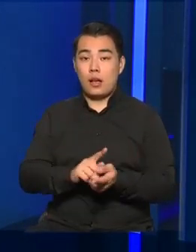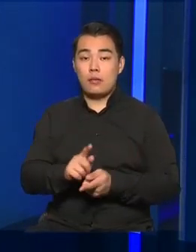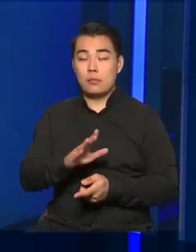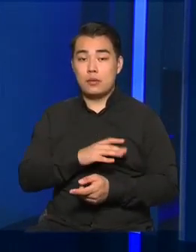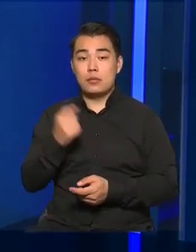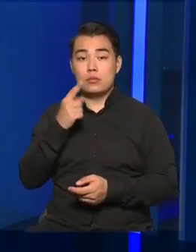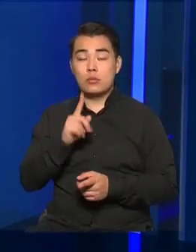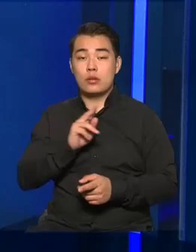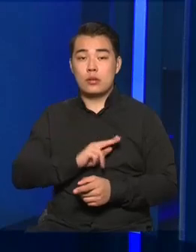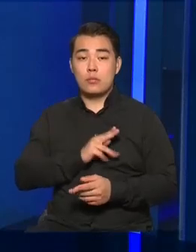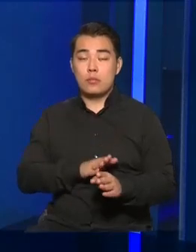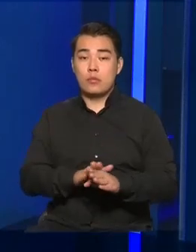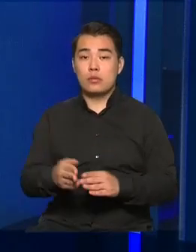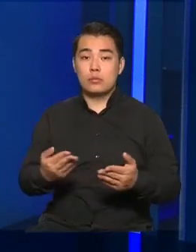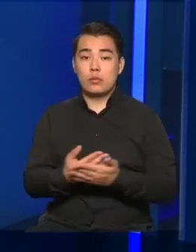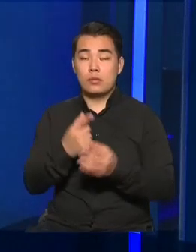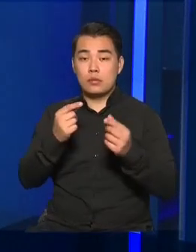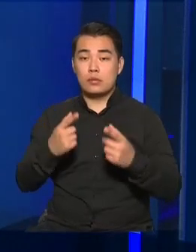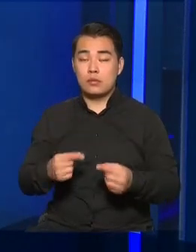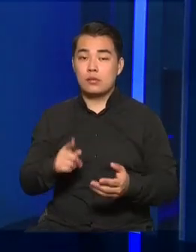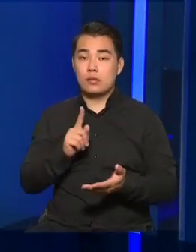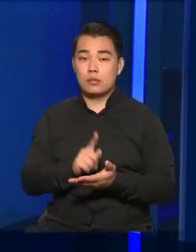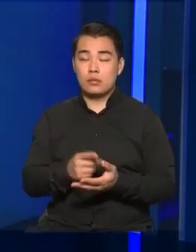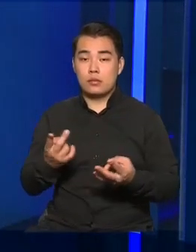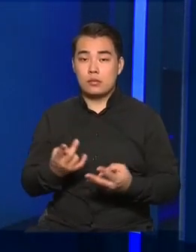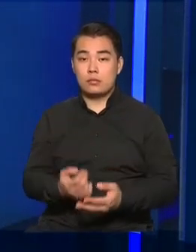болды. Бірақ жұмысын толық жандандыру міндеті тұр.